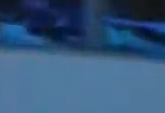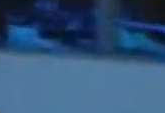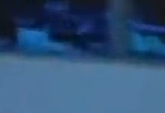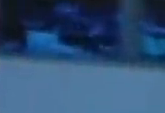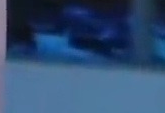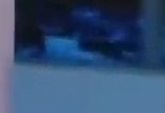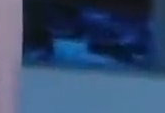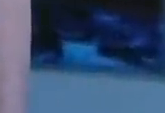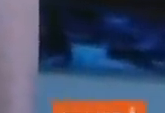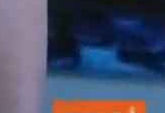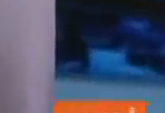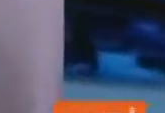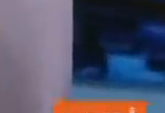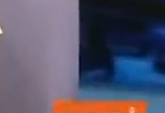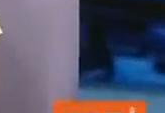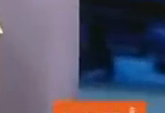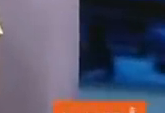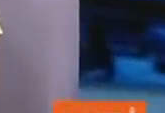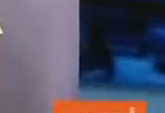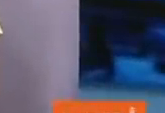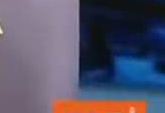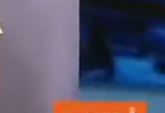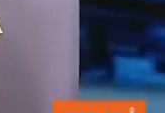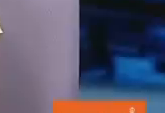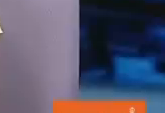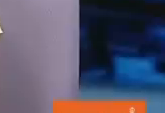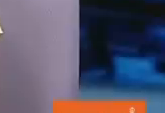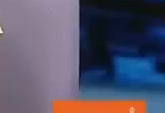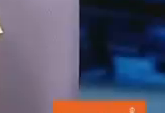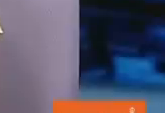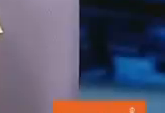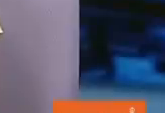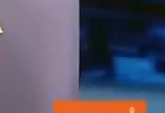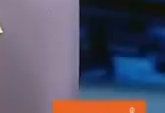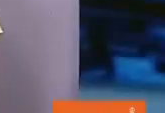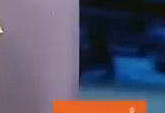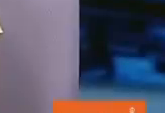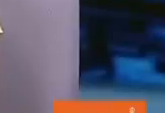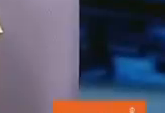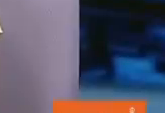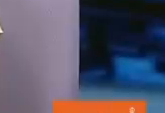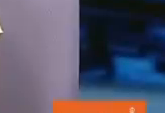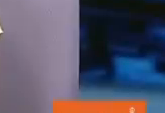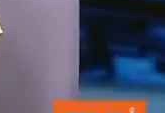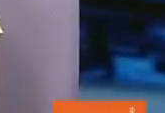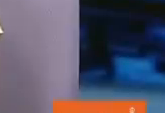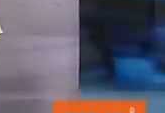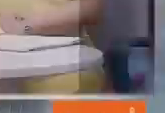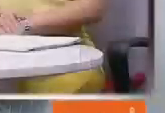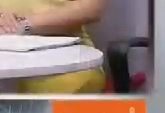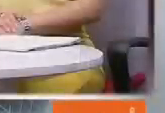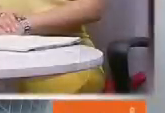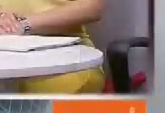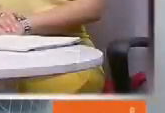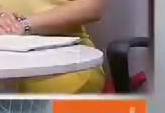มีค่าประมาณสัปดาห์กันต่อนะคะช่วงนี้จะพาคุณผู้ชมไปติดตามบรรยากาศของการประชุมสภาผู้แทนราษฎรนะคะ